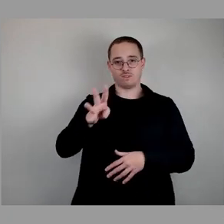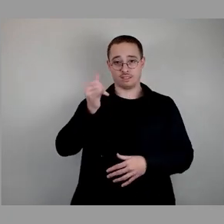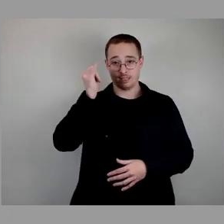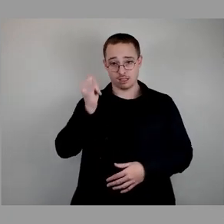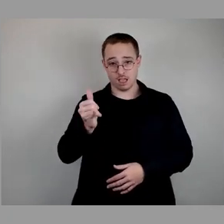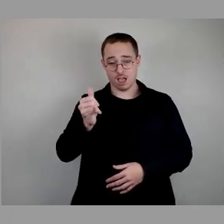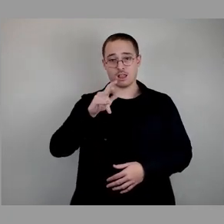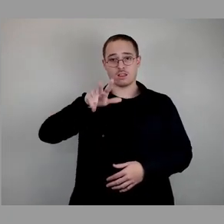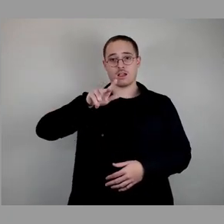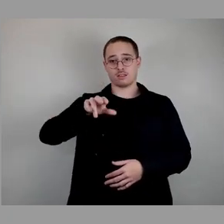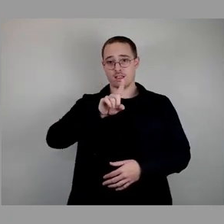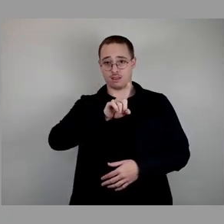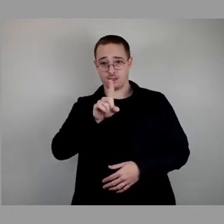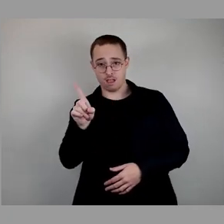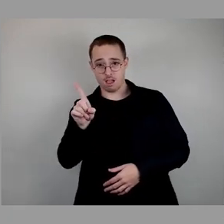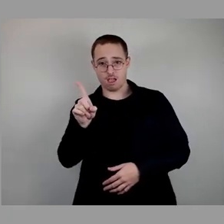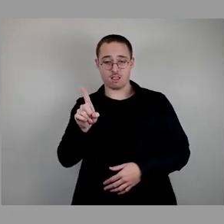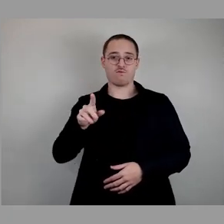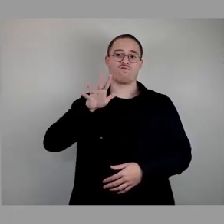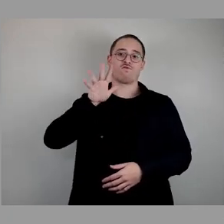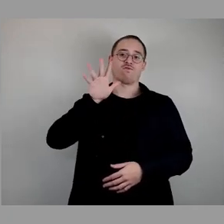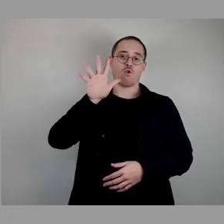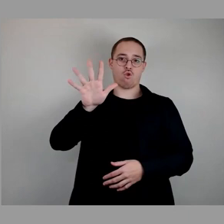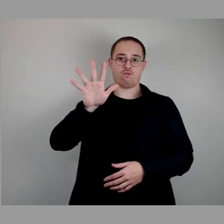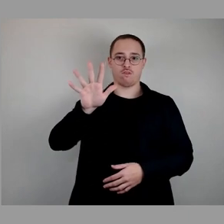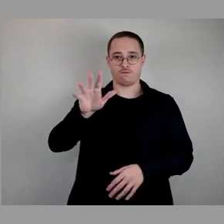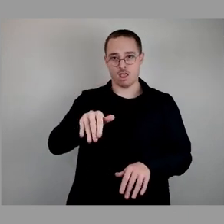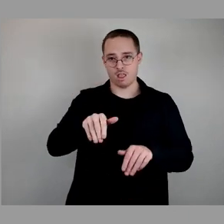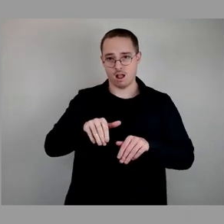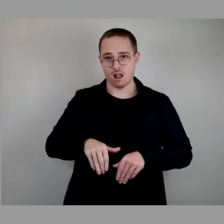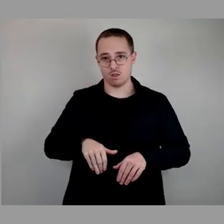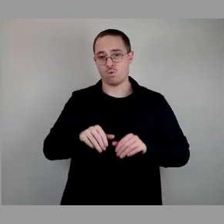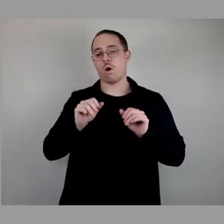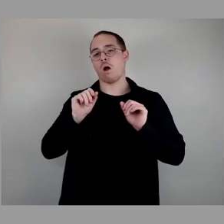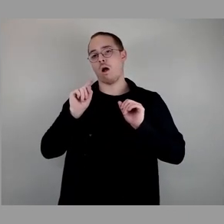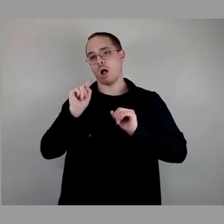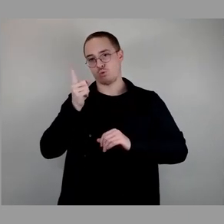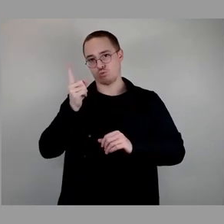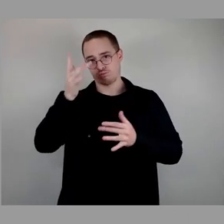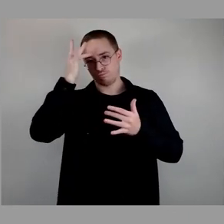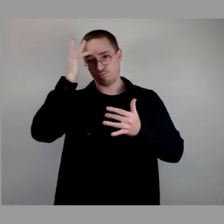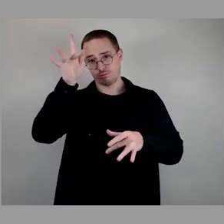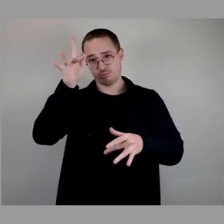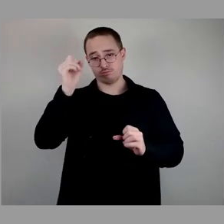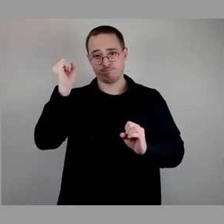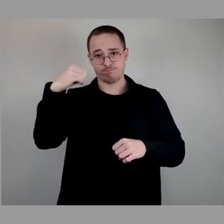Ja-Stimmen, 13 Nein-Stimmen, 5 Enthaltungen, damit ebenso zugestimmt.